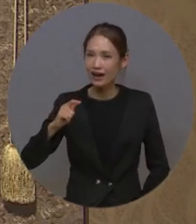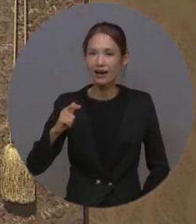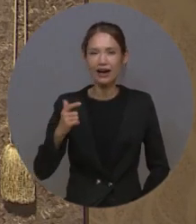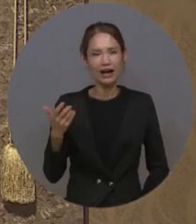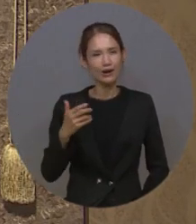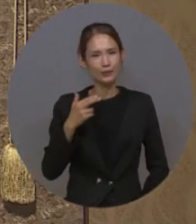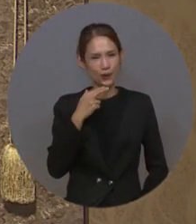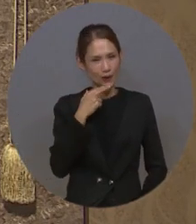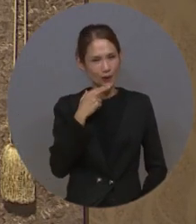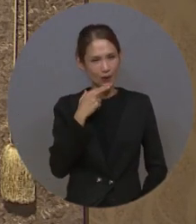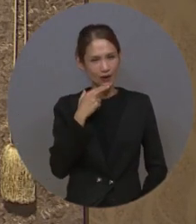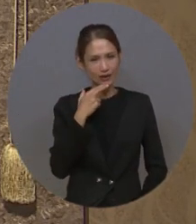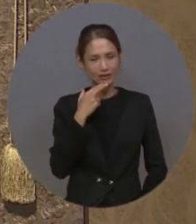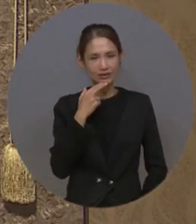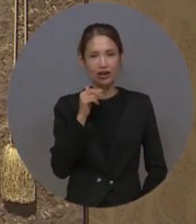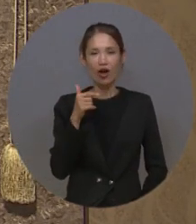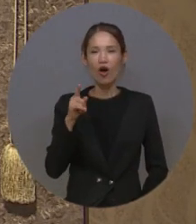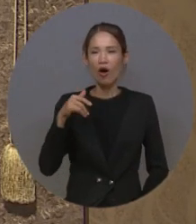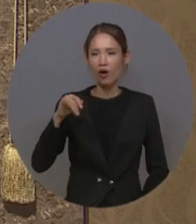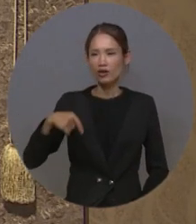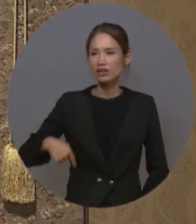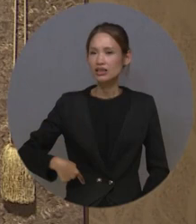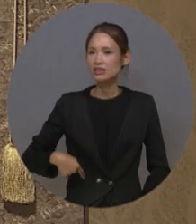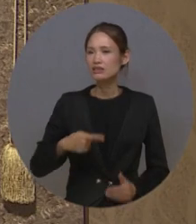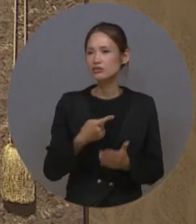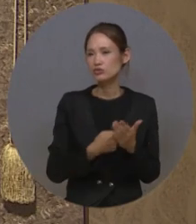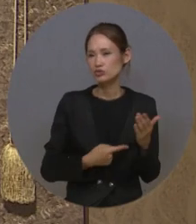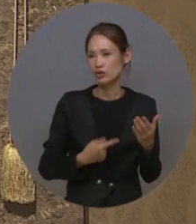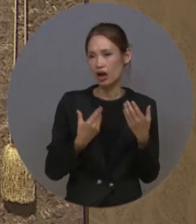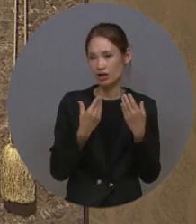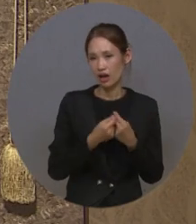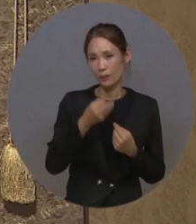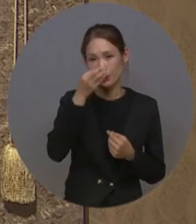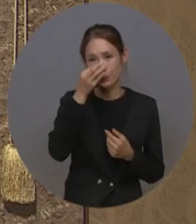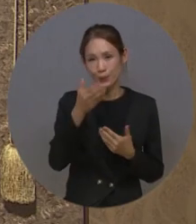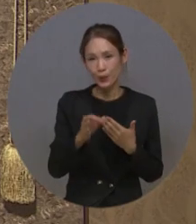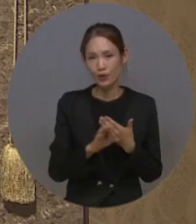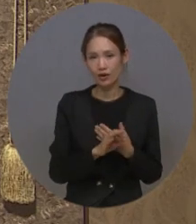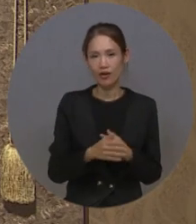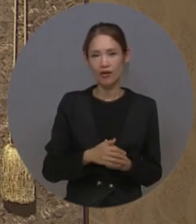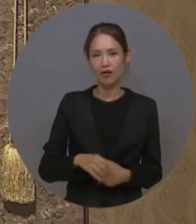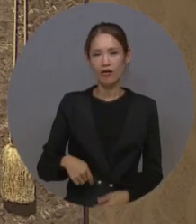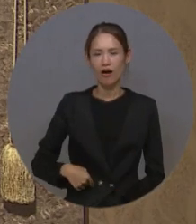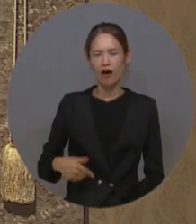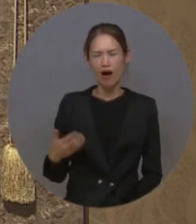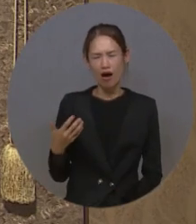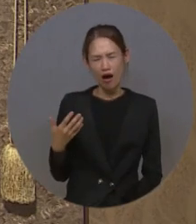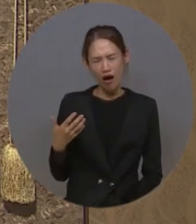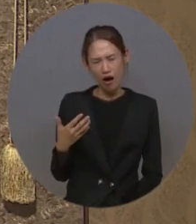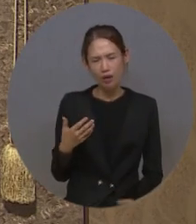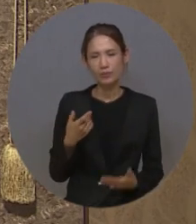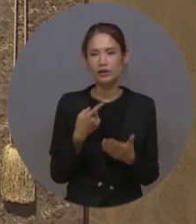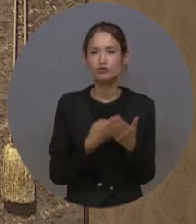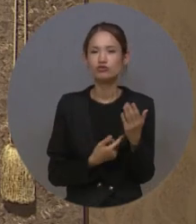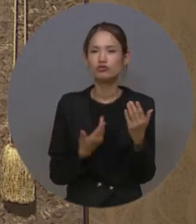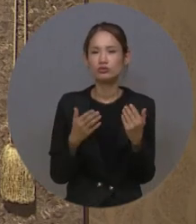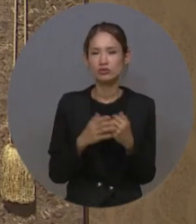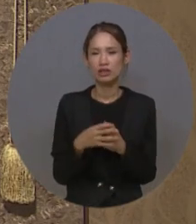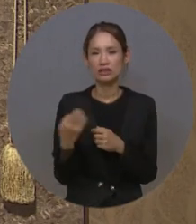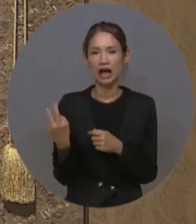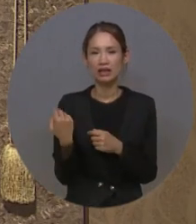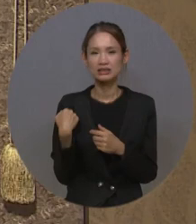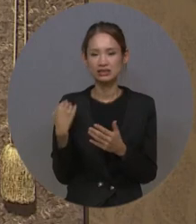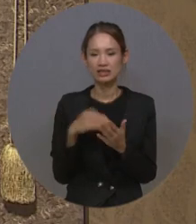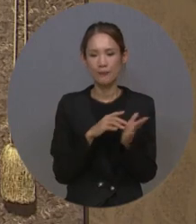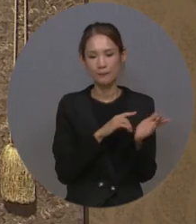우리 허리 수술 예로 들어보면 네. 허리가 엄청 아프니까 수술을 하는데 네. 수술하고 나서 얼마 있다가 다시 재발하는